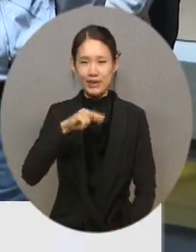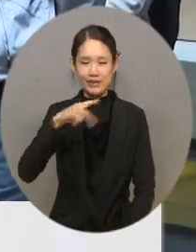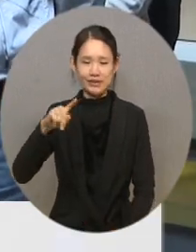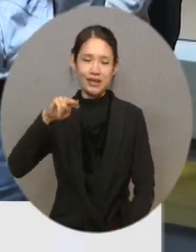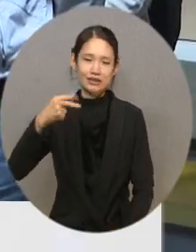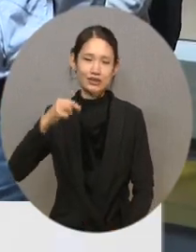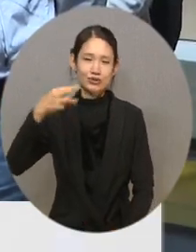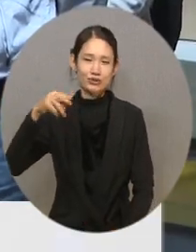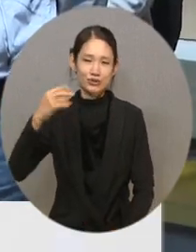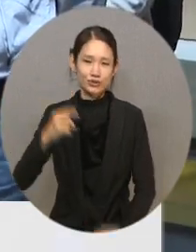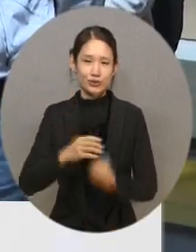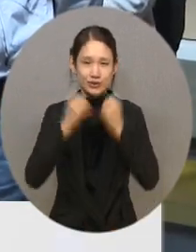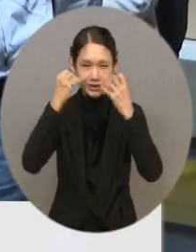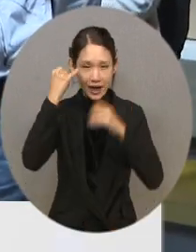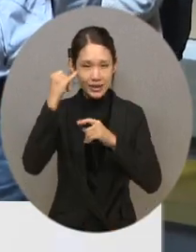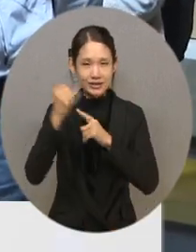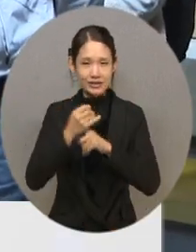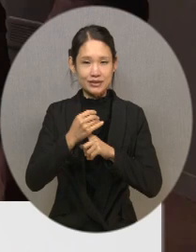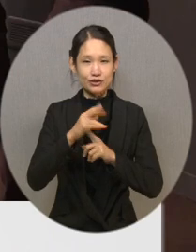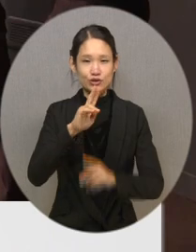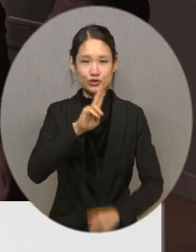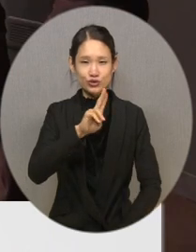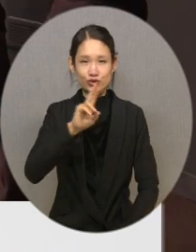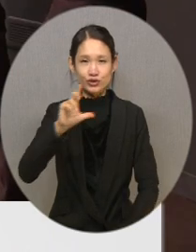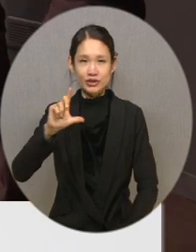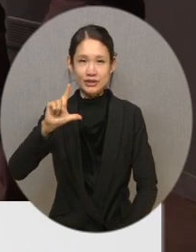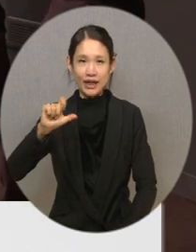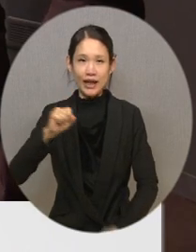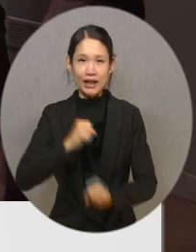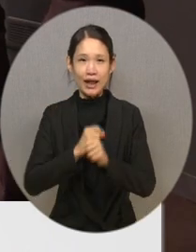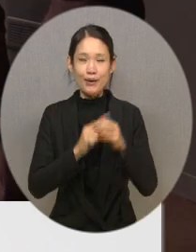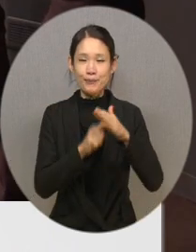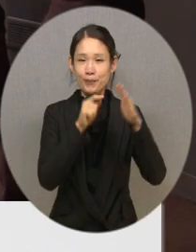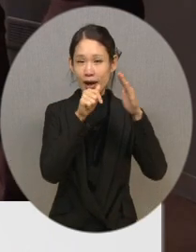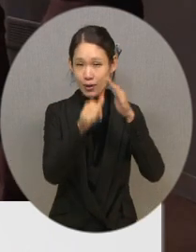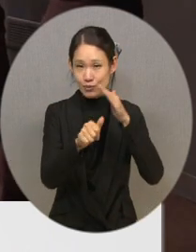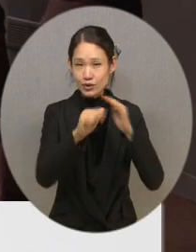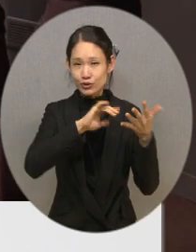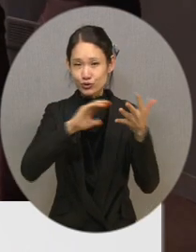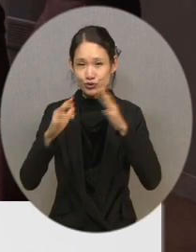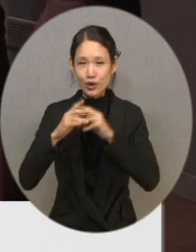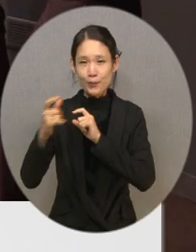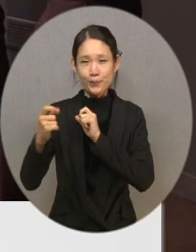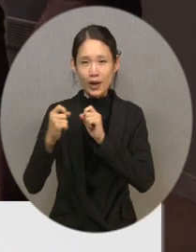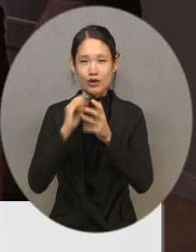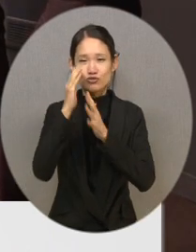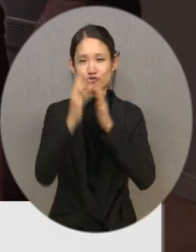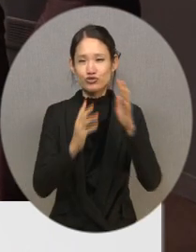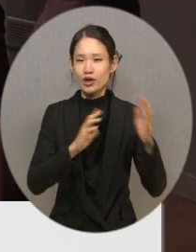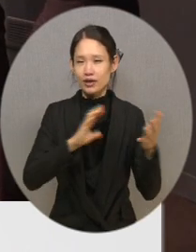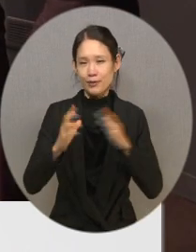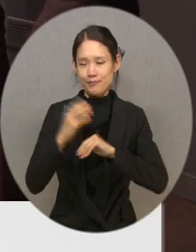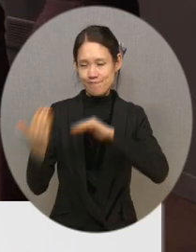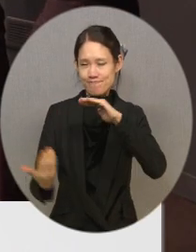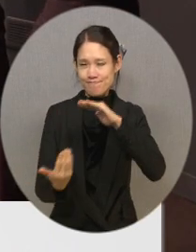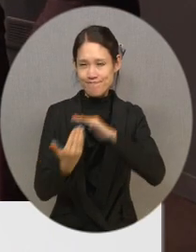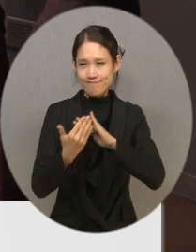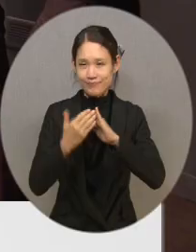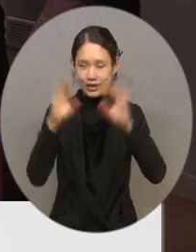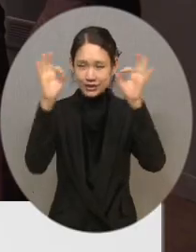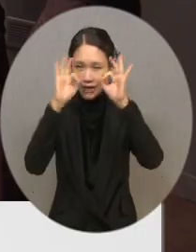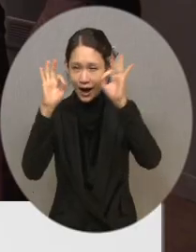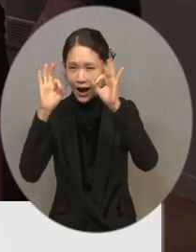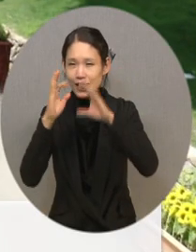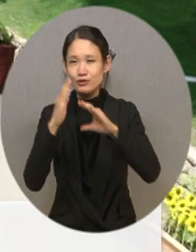인재를 길러내는 UCLA를 방문해 디지털 기술이 접목된 정원으로 국가정원의 완성도를 높일 방안을